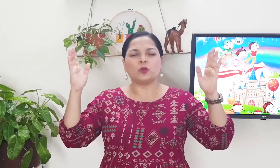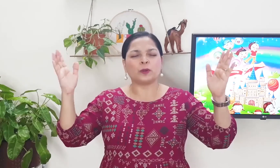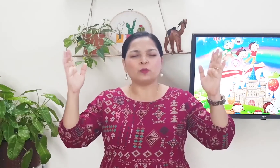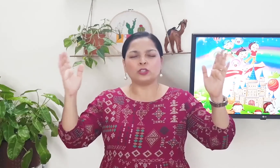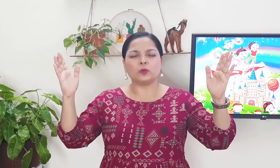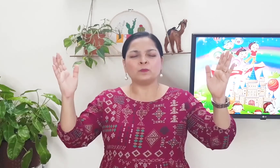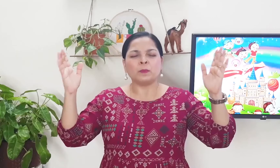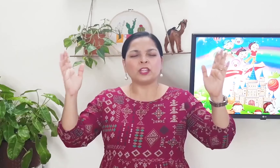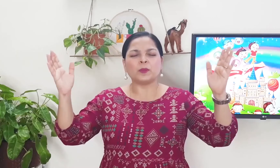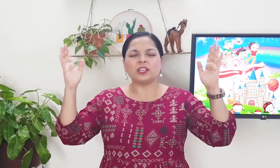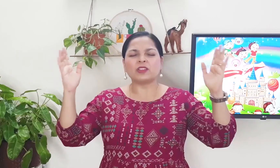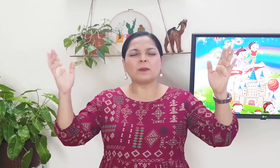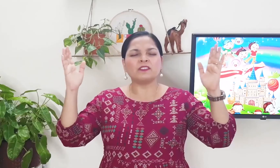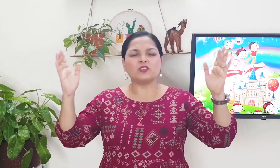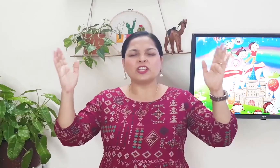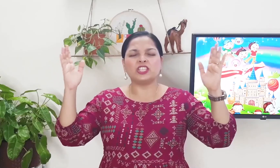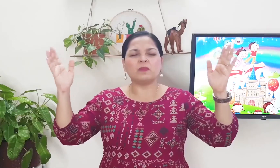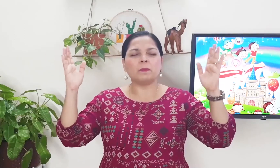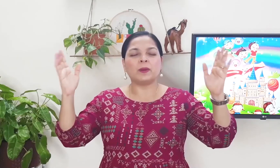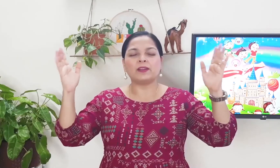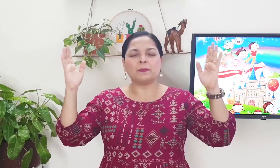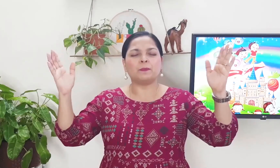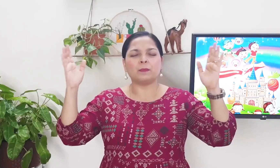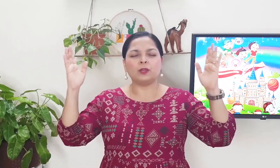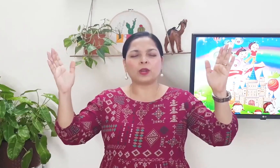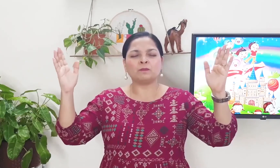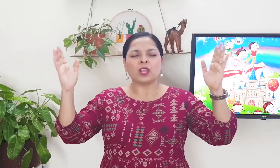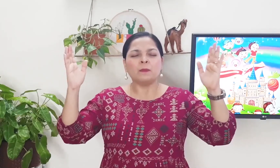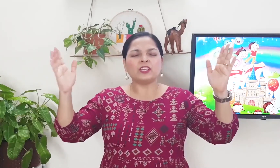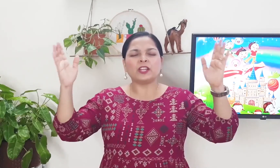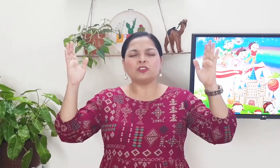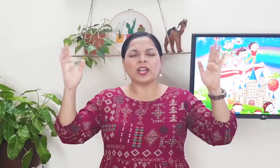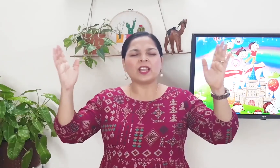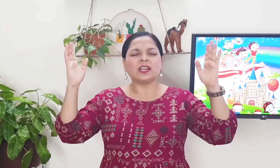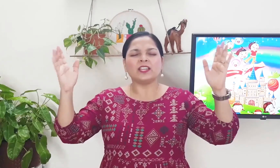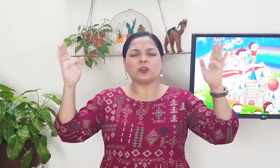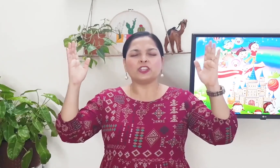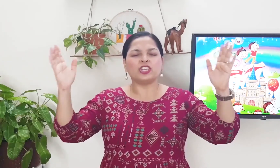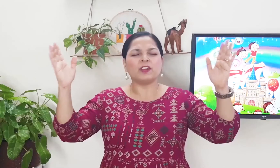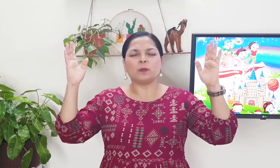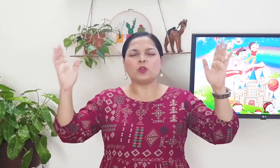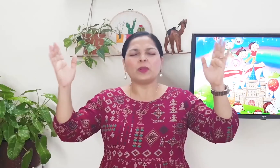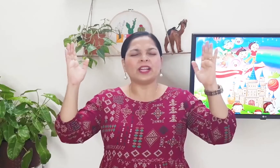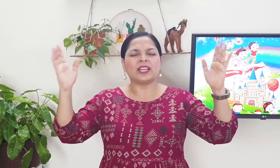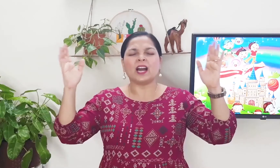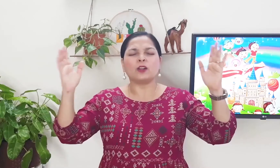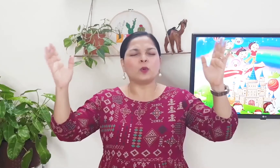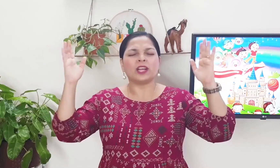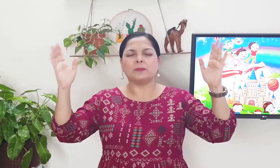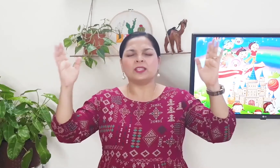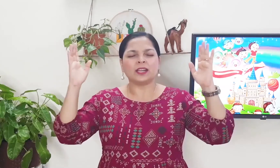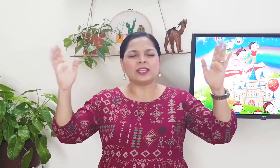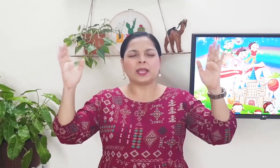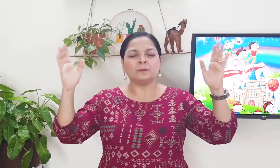जीवन के ऊपर बोलती हूँ। मैं कहती परमेश्वर के आपका वचन उनके जीवन में बढ़ रहा है, प्रबल हो रहा है। मैं कहती हूँ शैतान का इनके जीवन के ऊपर कोई अधिकार,